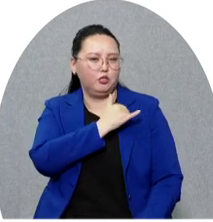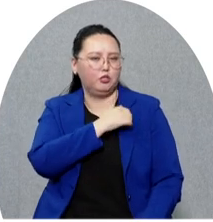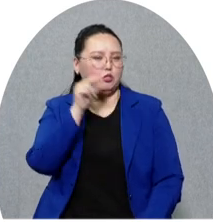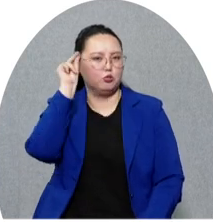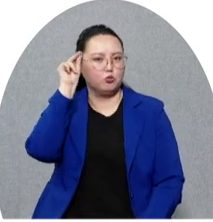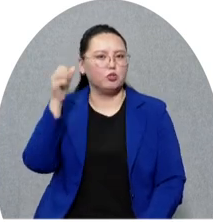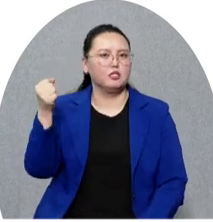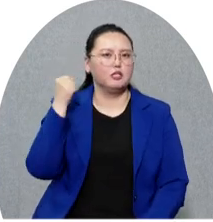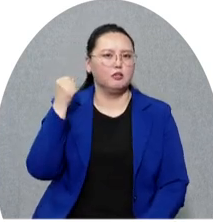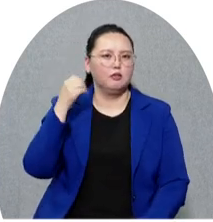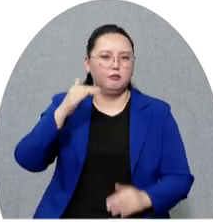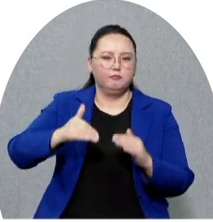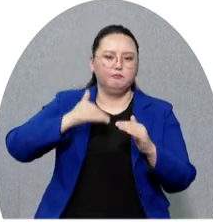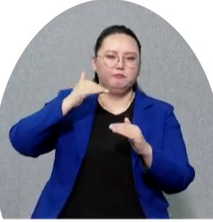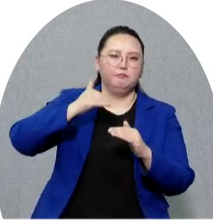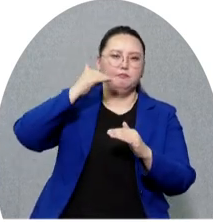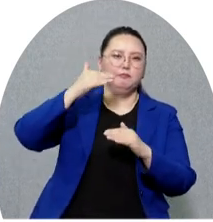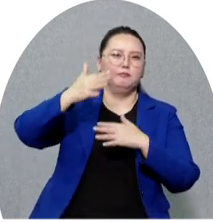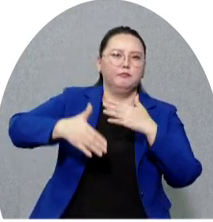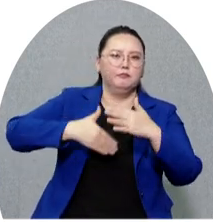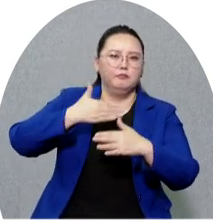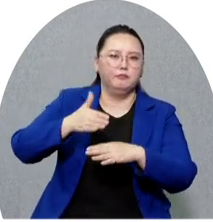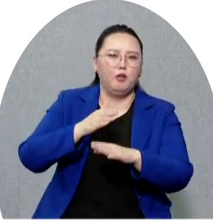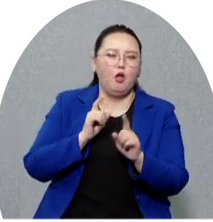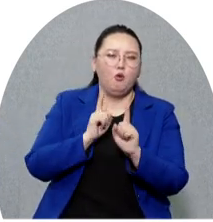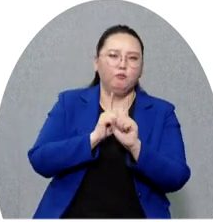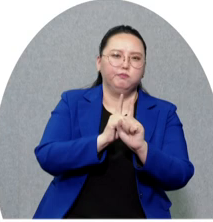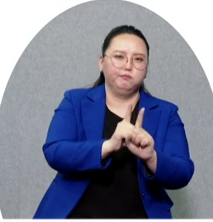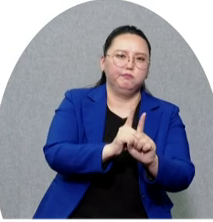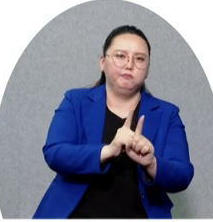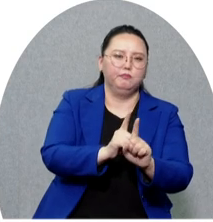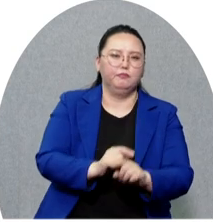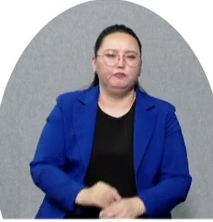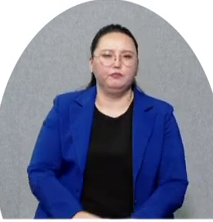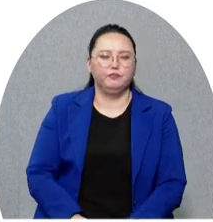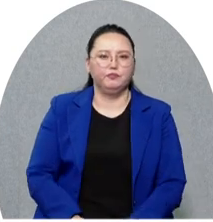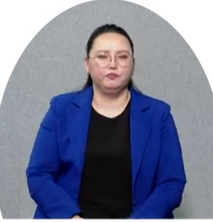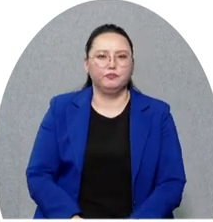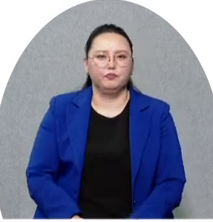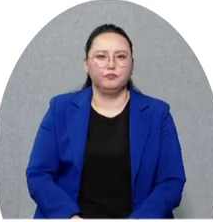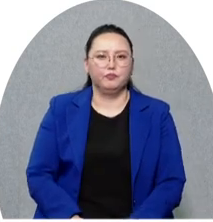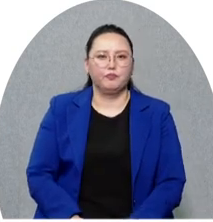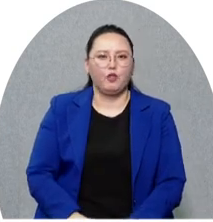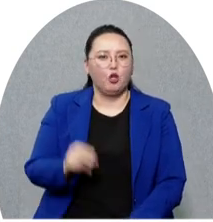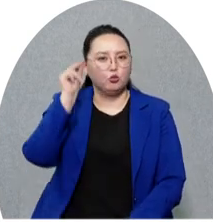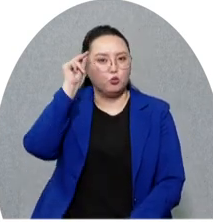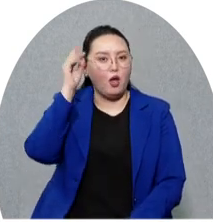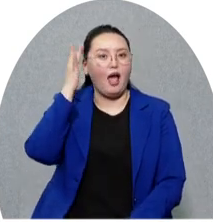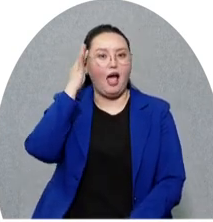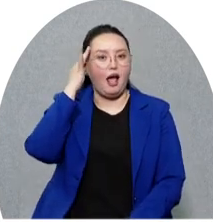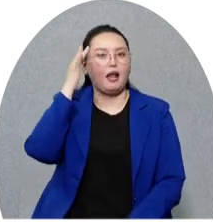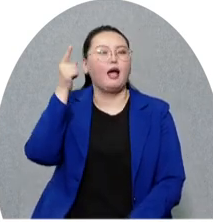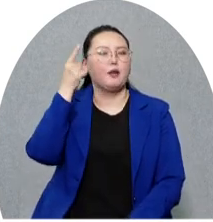суралцаж чадвал ахих хөгжих замаан даган урагшлана. Ийхүү сурах